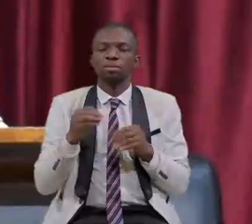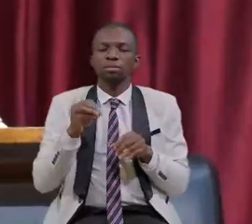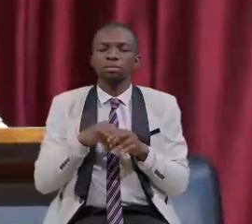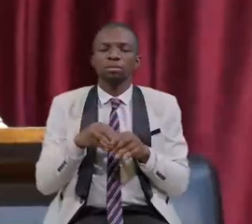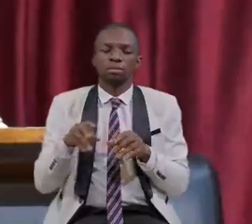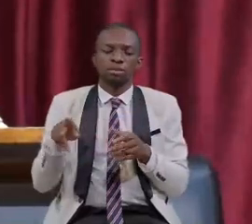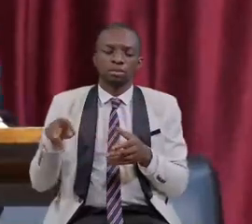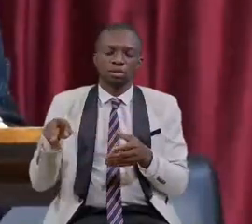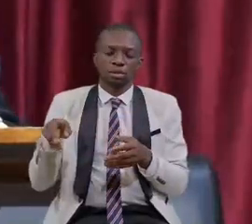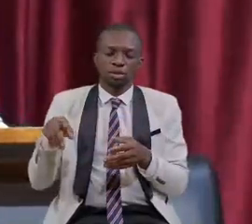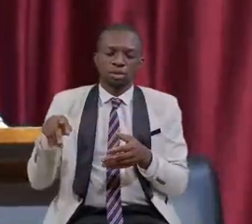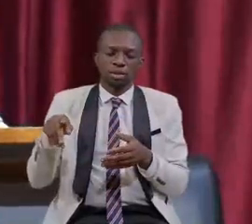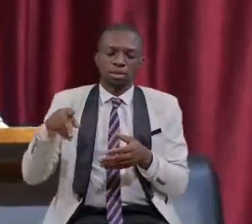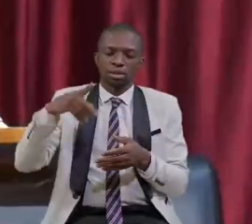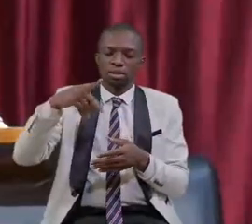En Psaume